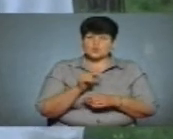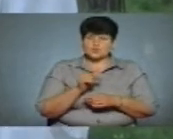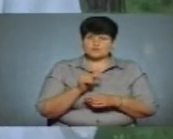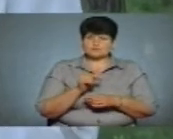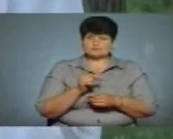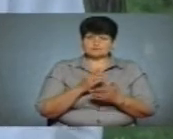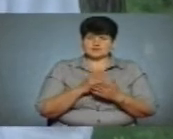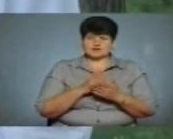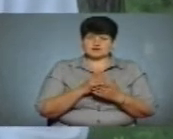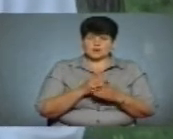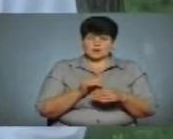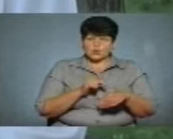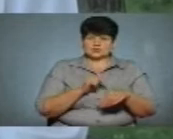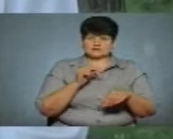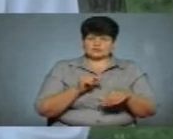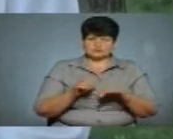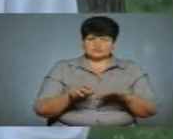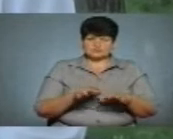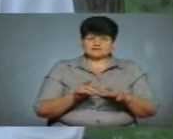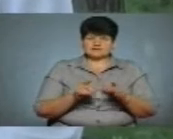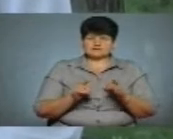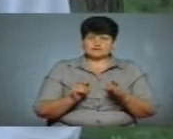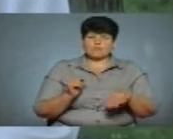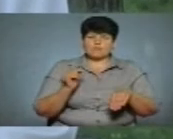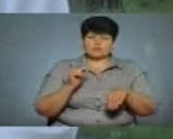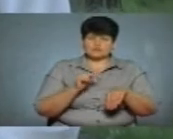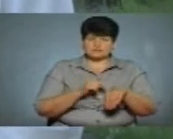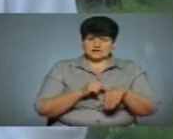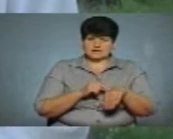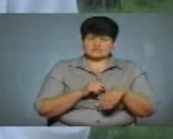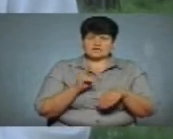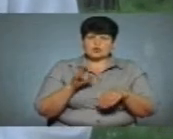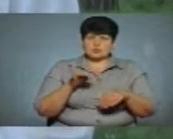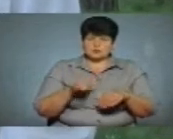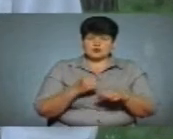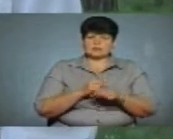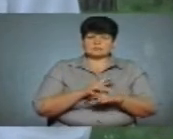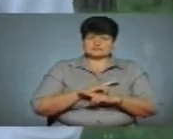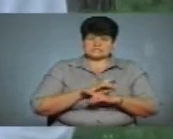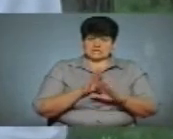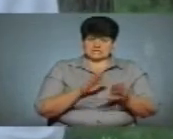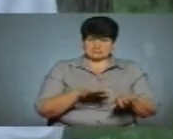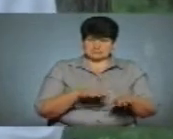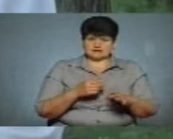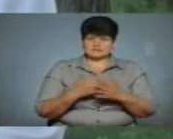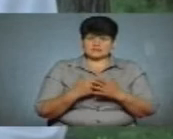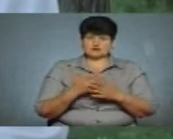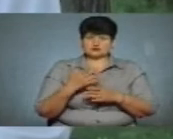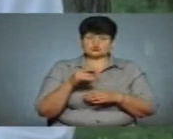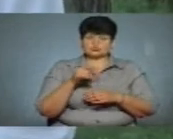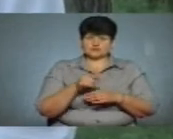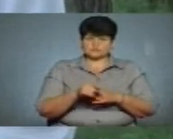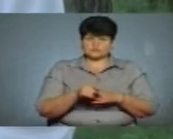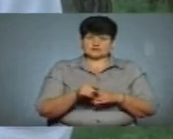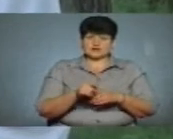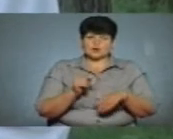Він має контактну дію, тобто даний розчин безпосередньо потрапляє на комаху і спричиняє її загибель. Наприклад, якщо він безпосередньо